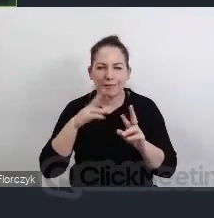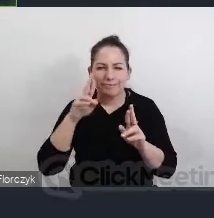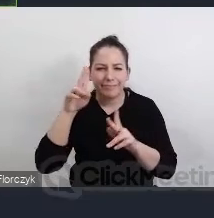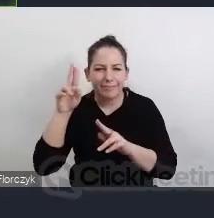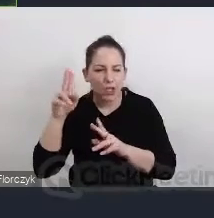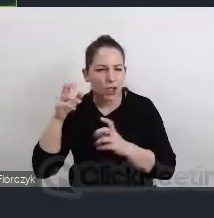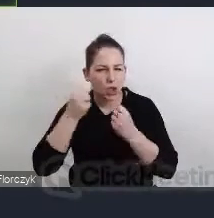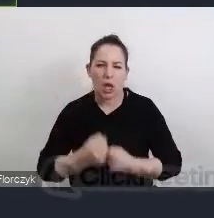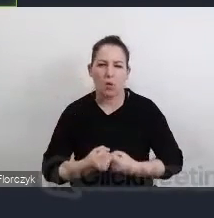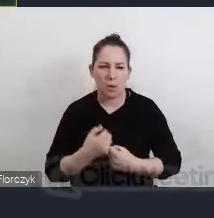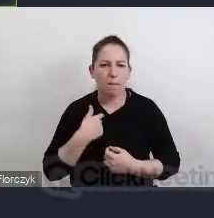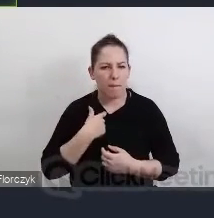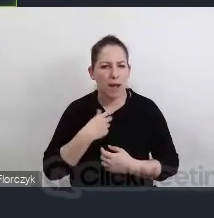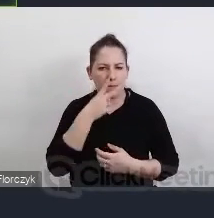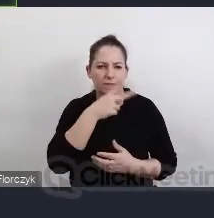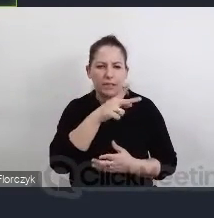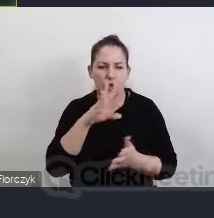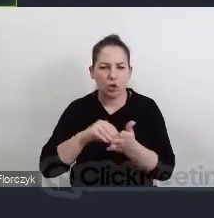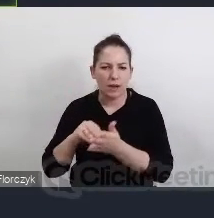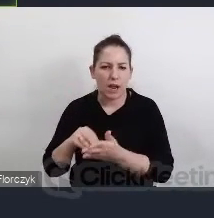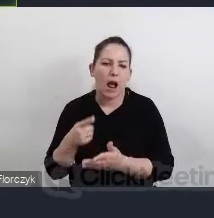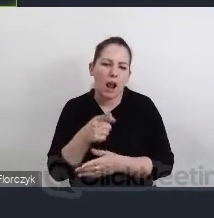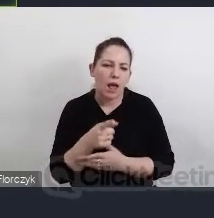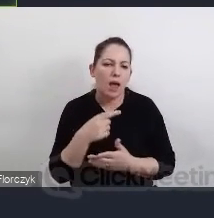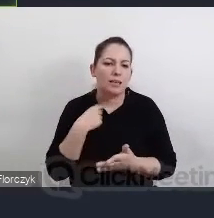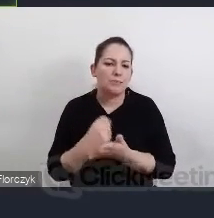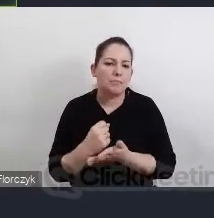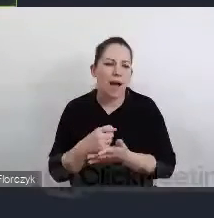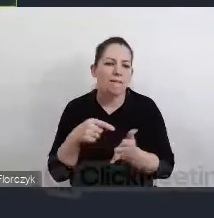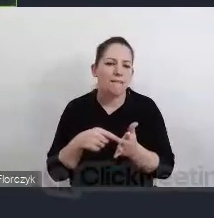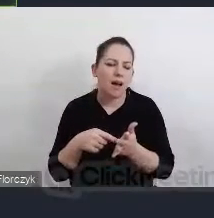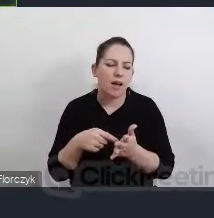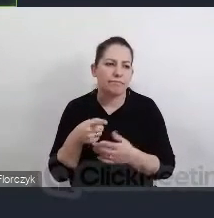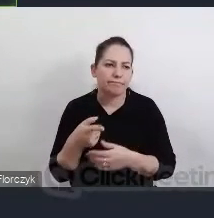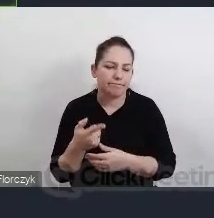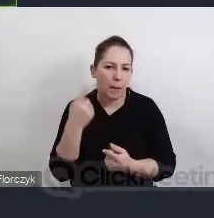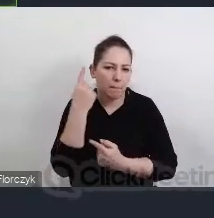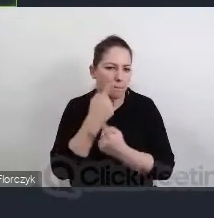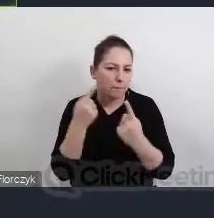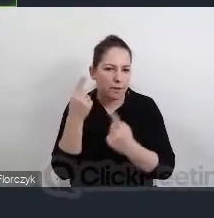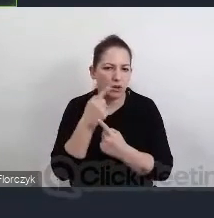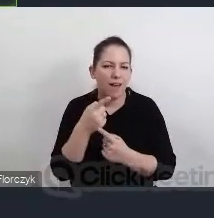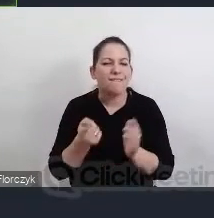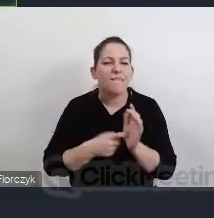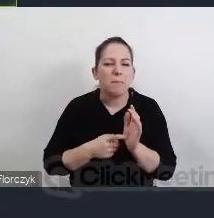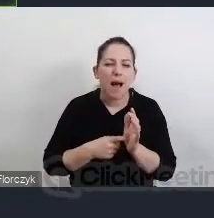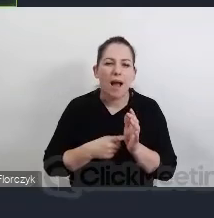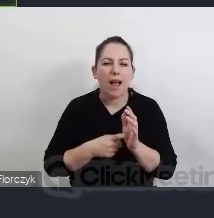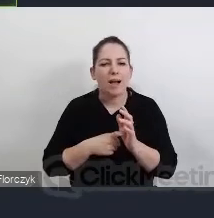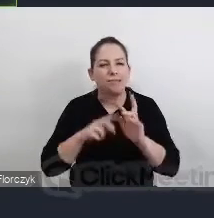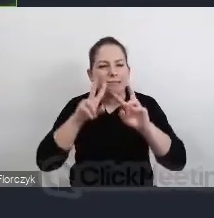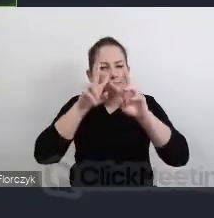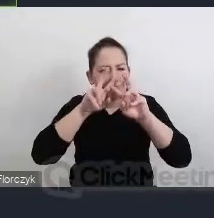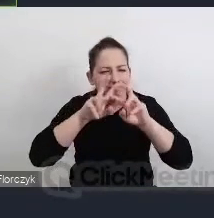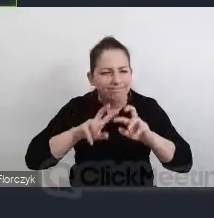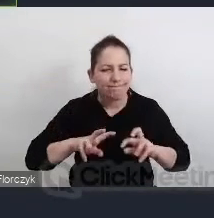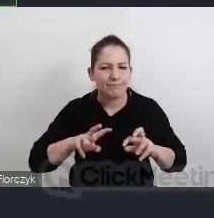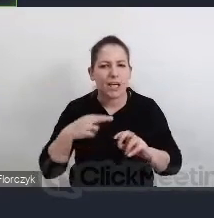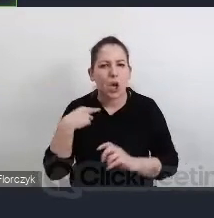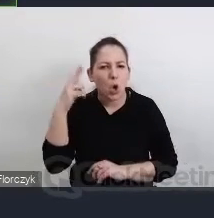tutaj, ale to jest kwestia taka, która myślę, że no wymaga pewnego wczytania i zrozumienia